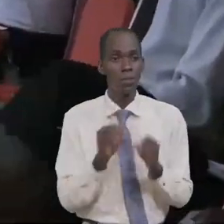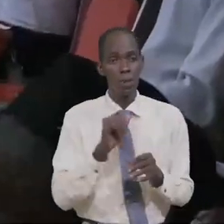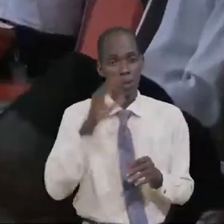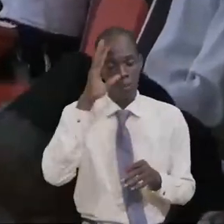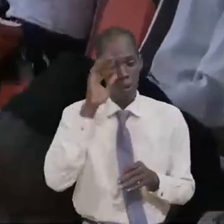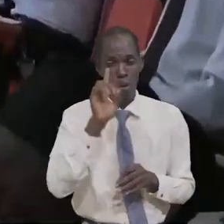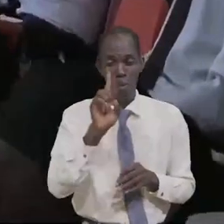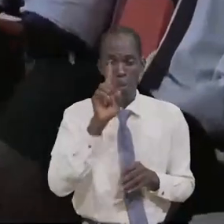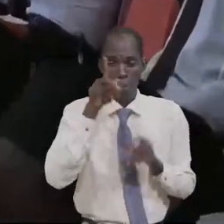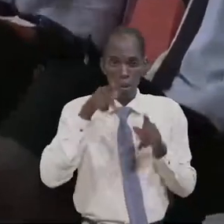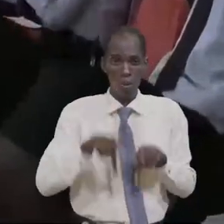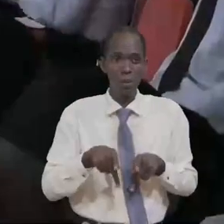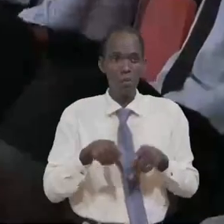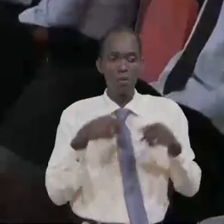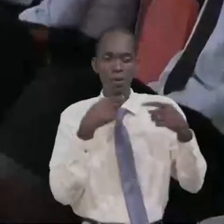qui